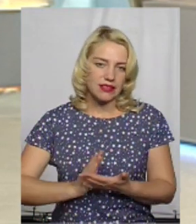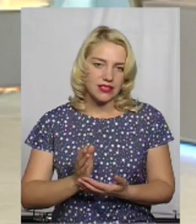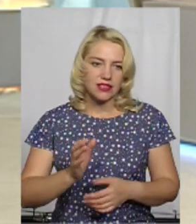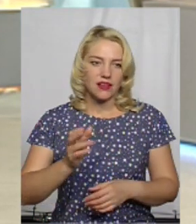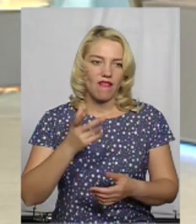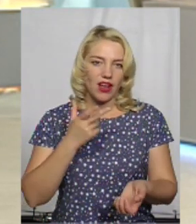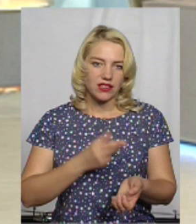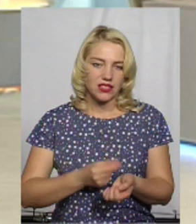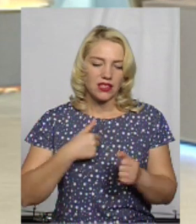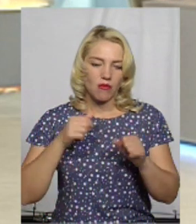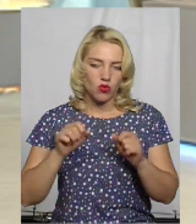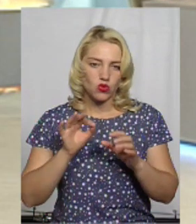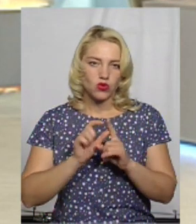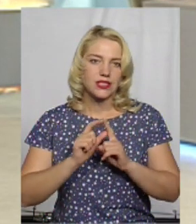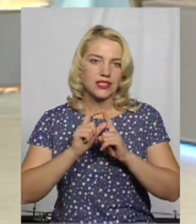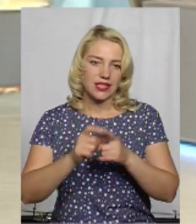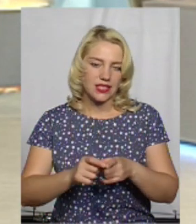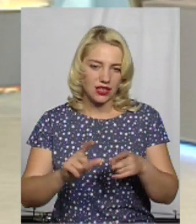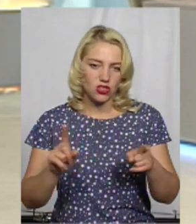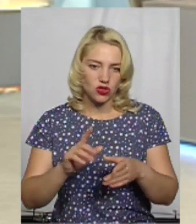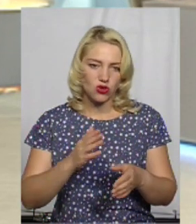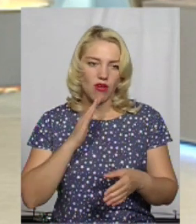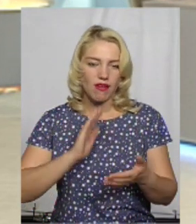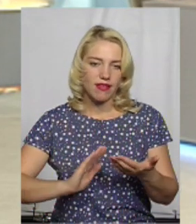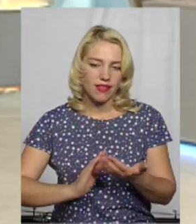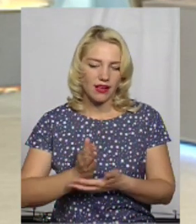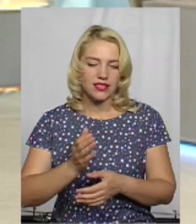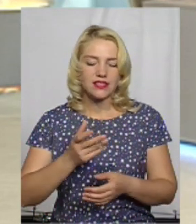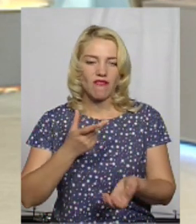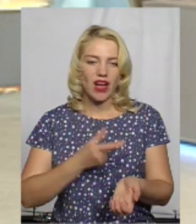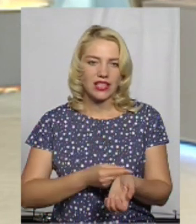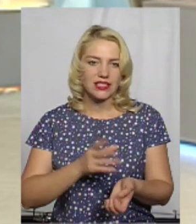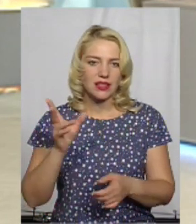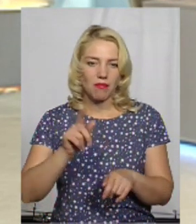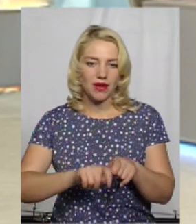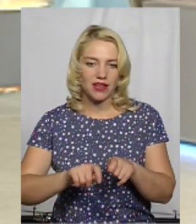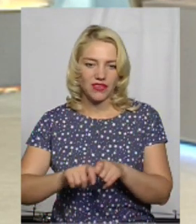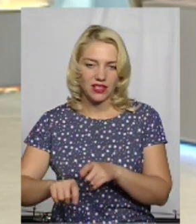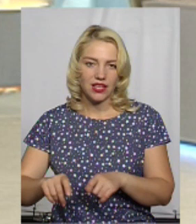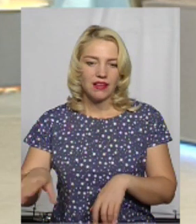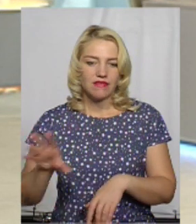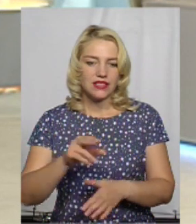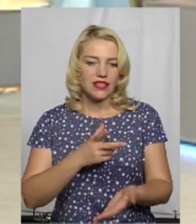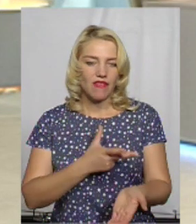я вже сказати, що якість вакцин перевірена. Всі вакцини,